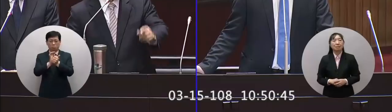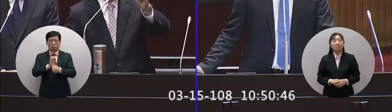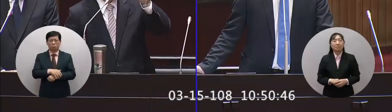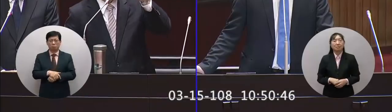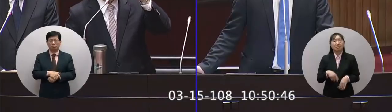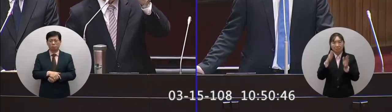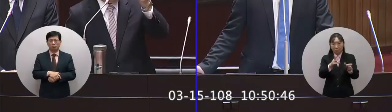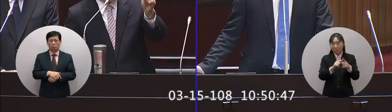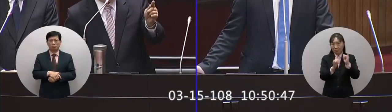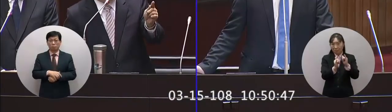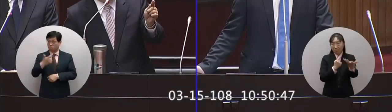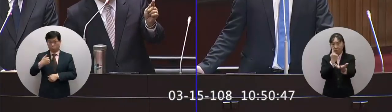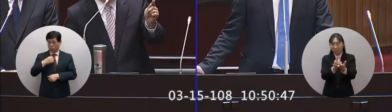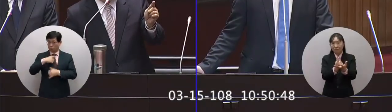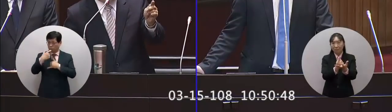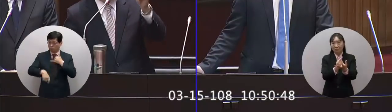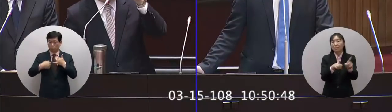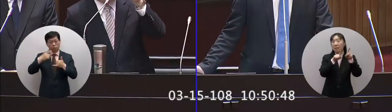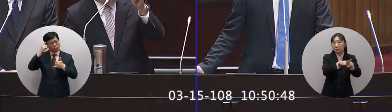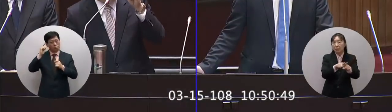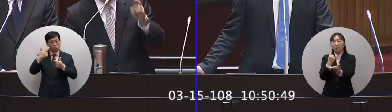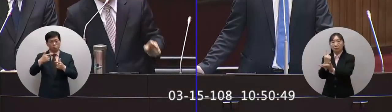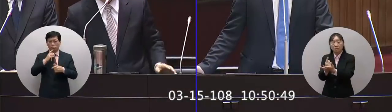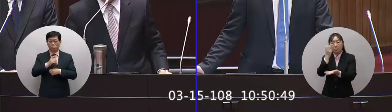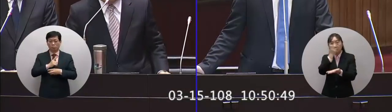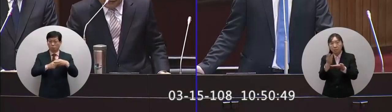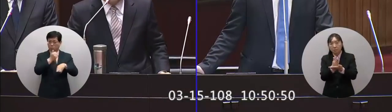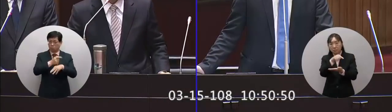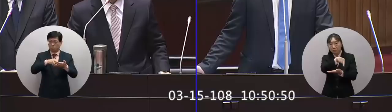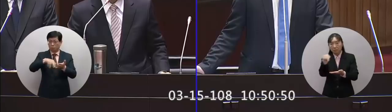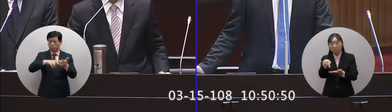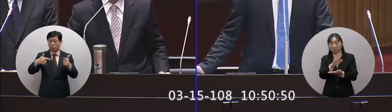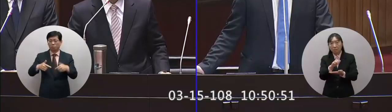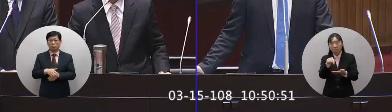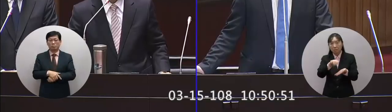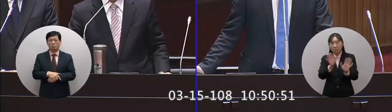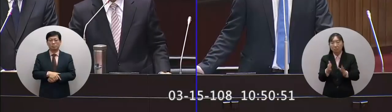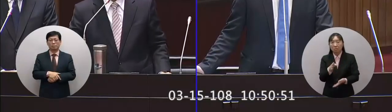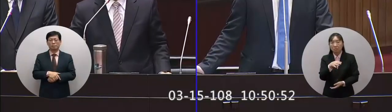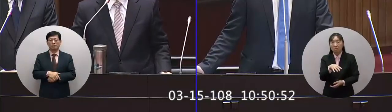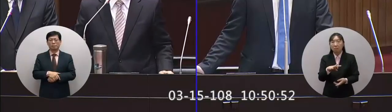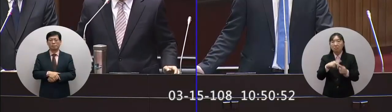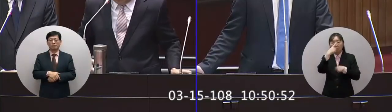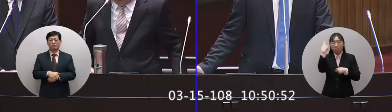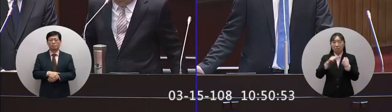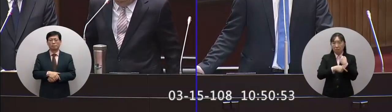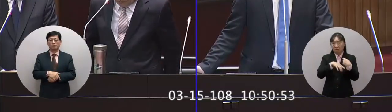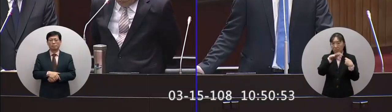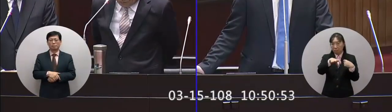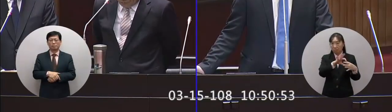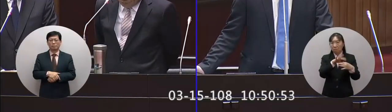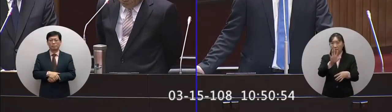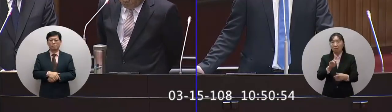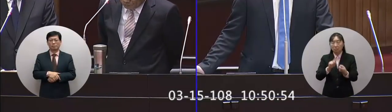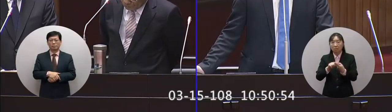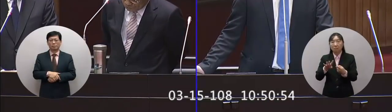可能就人民参与审判、陪审跟参审这一件事情， 哦， 可能涉及到司法院。另外一个人民